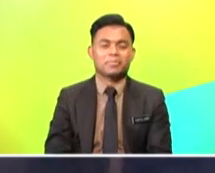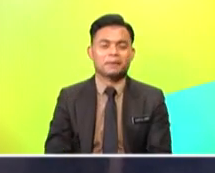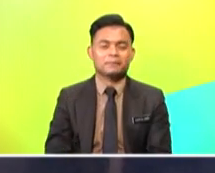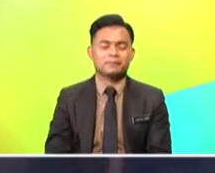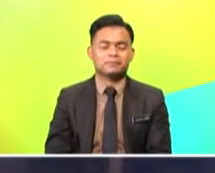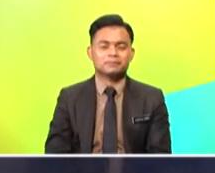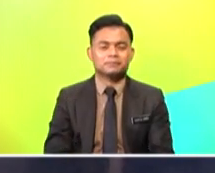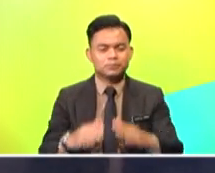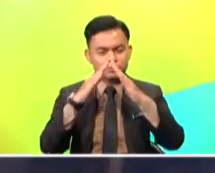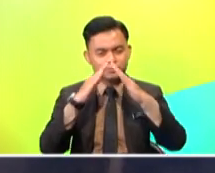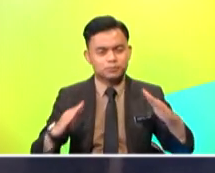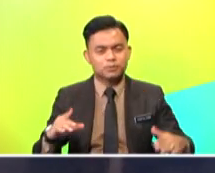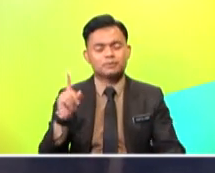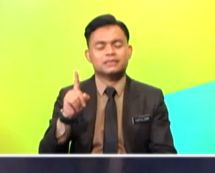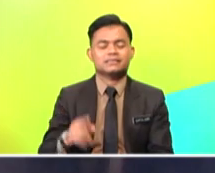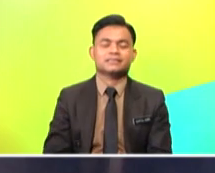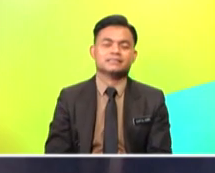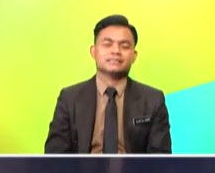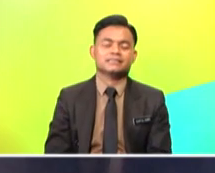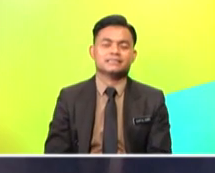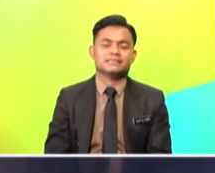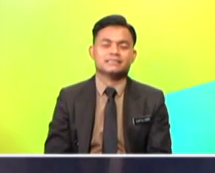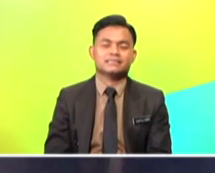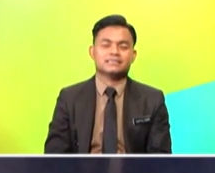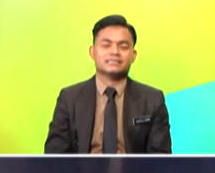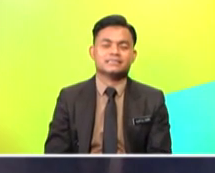Mana bumbungnya Fan? Ya Allah cikgu, kalau tak ada bumbung nanti